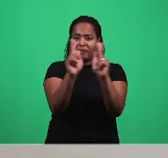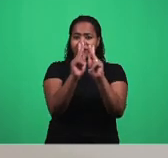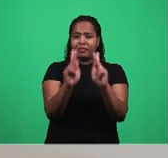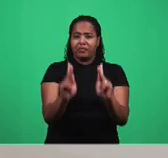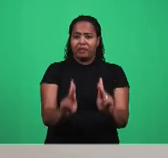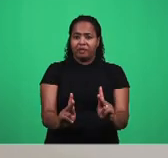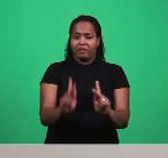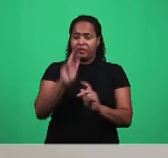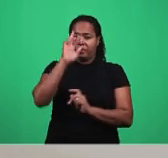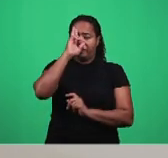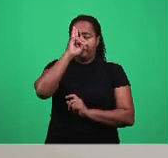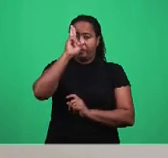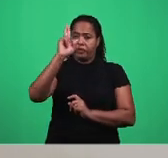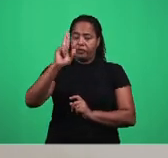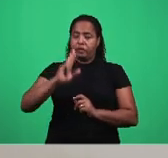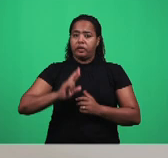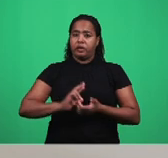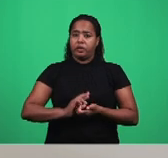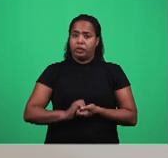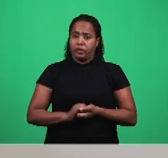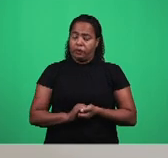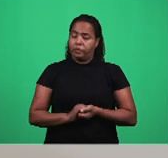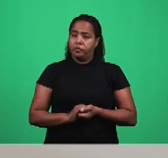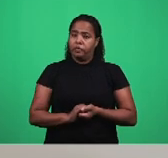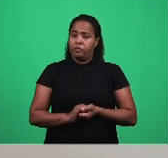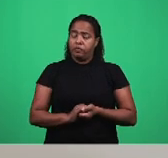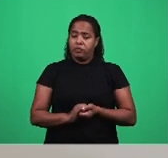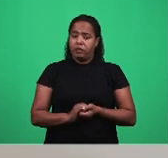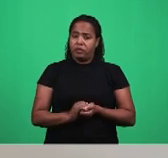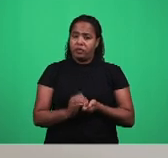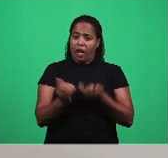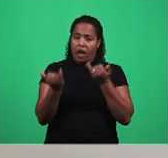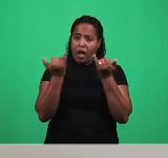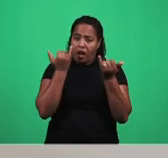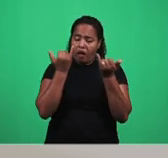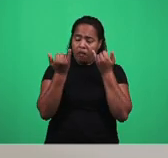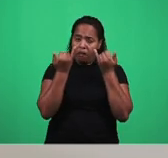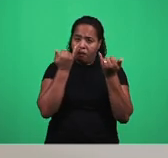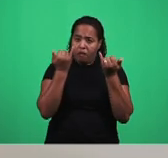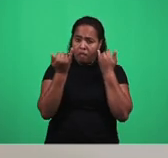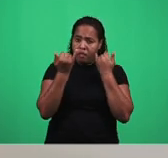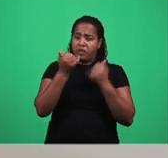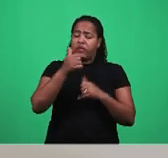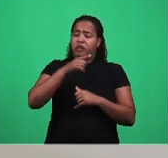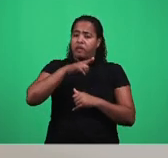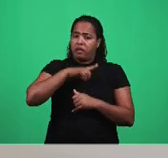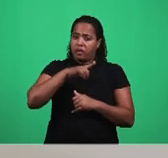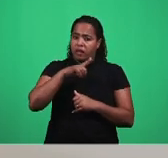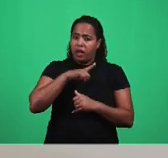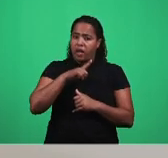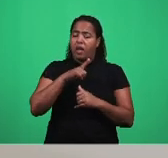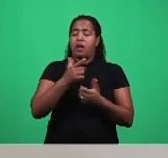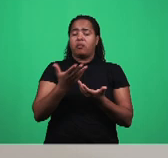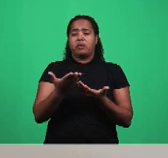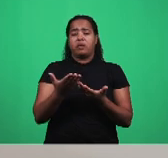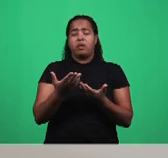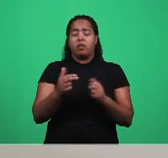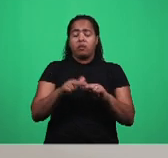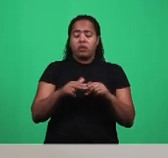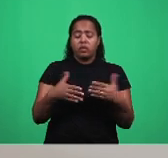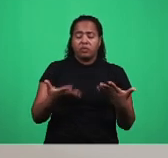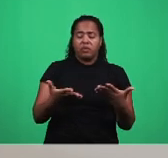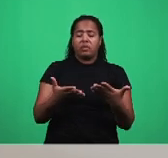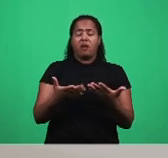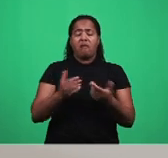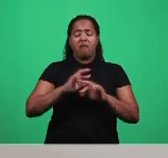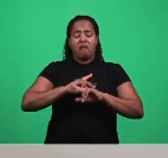et sœurs, nous avons les informations que nous transmettons habituellement au début, parce que beaucoup de nos frères et sœurs vivent un